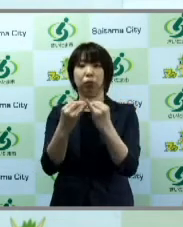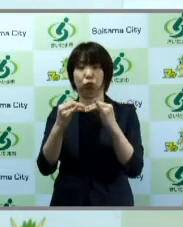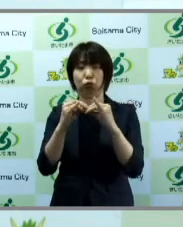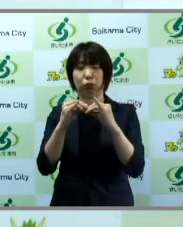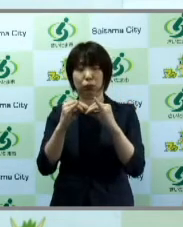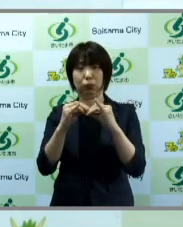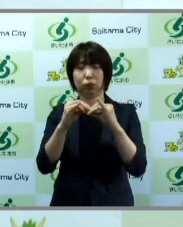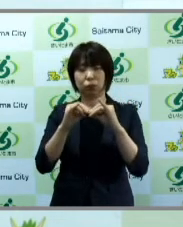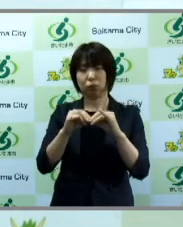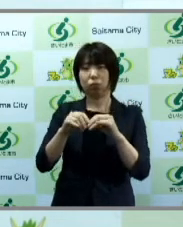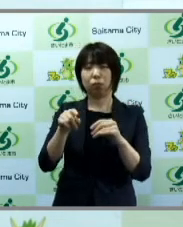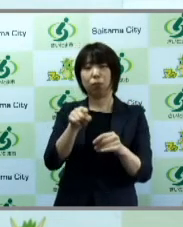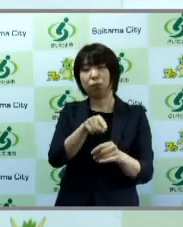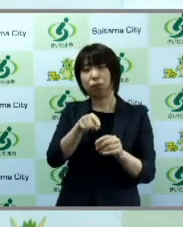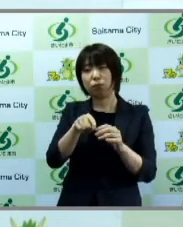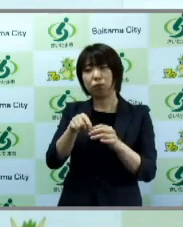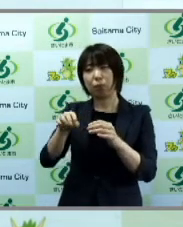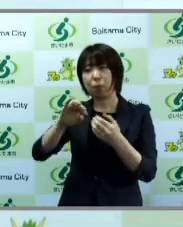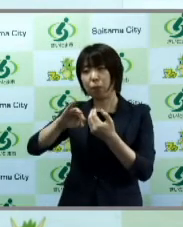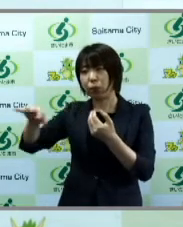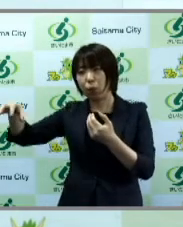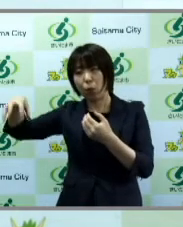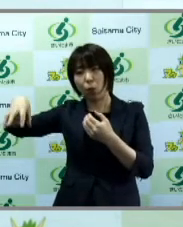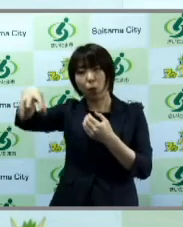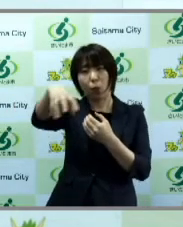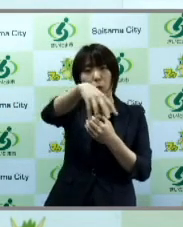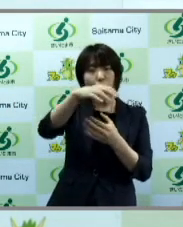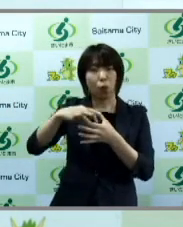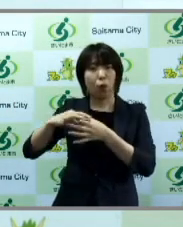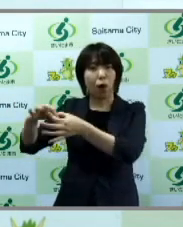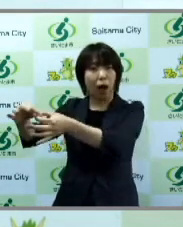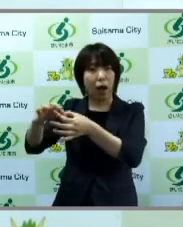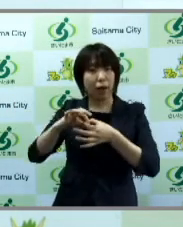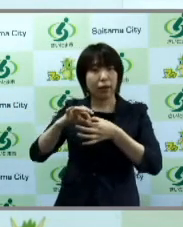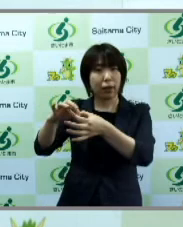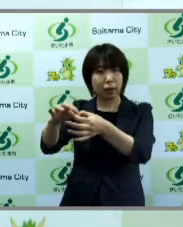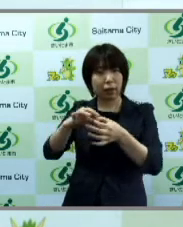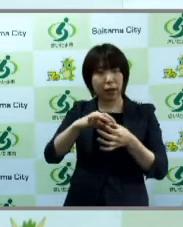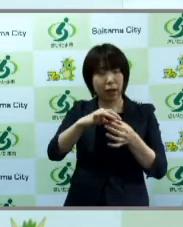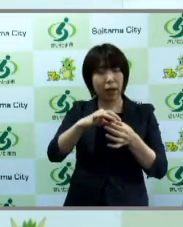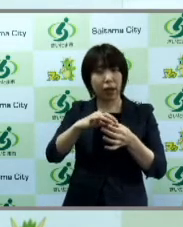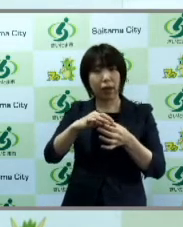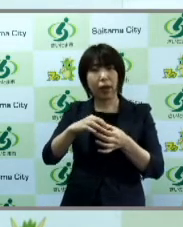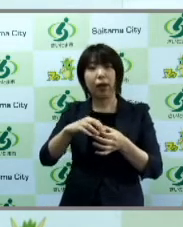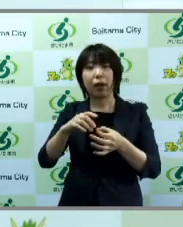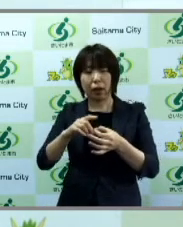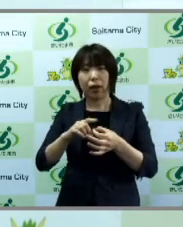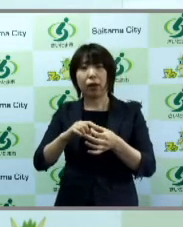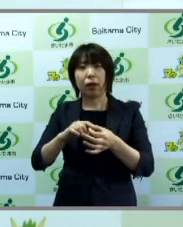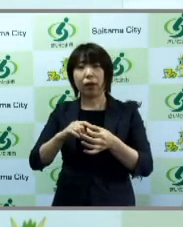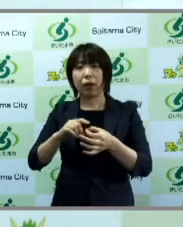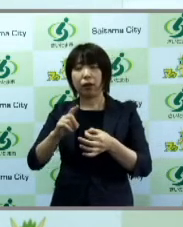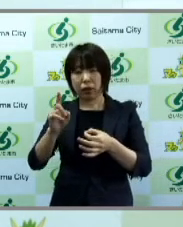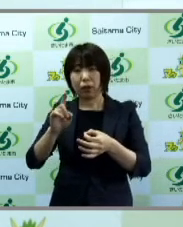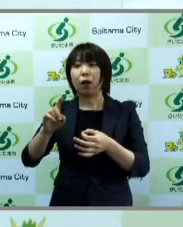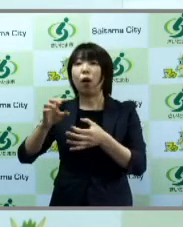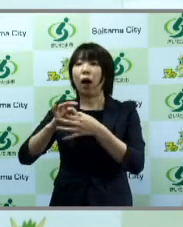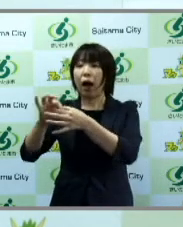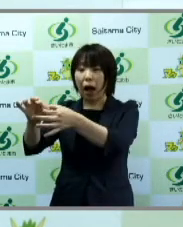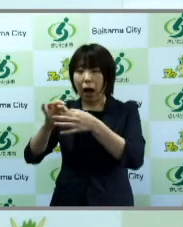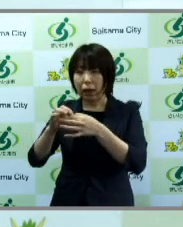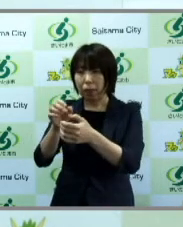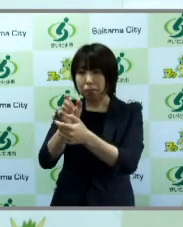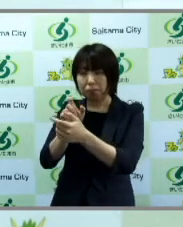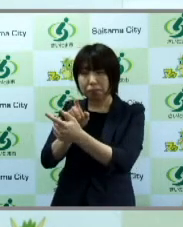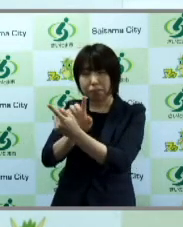例えば何がどう変わるのか、今まで例えばこういうところが課題だったけれどもこのチームを作ることでこういうふうになるですとか、具